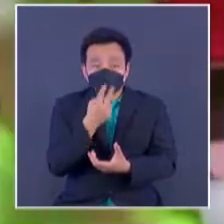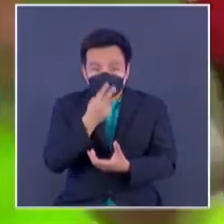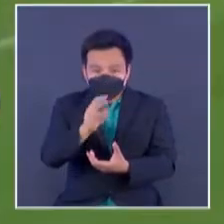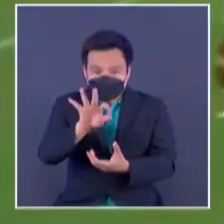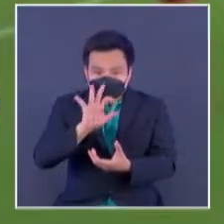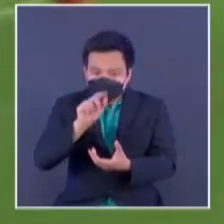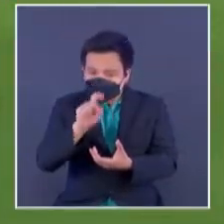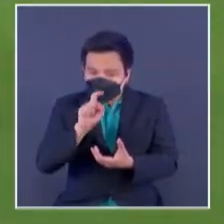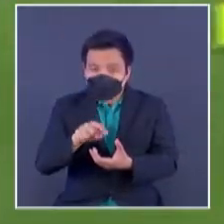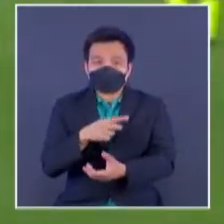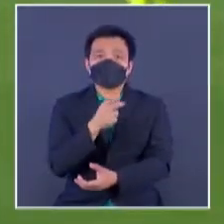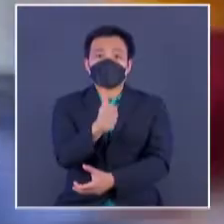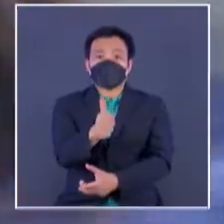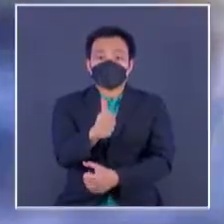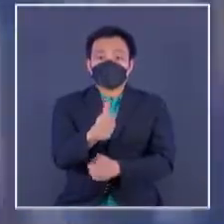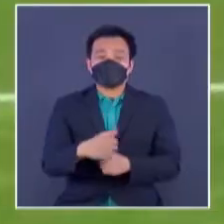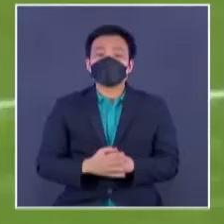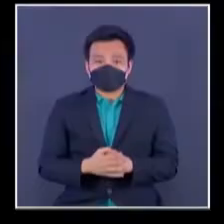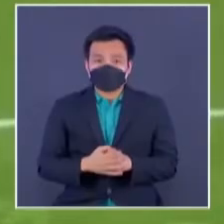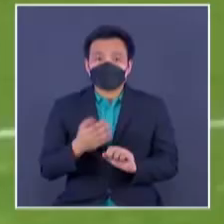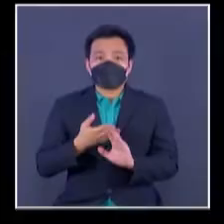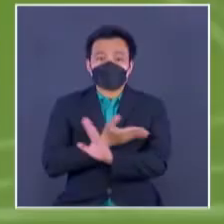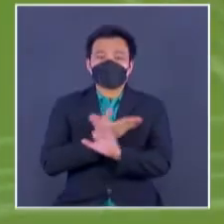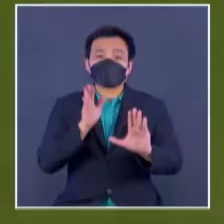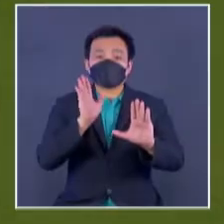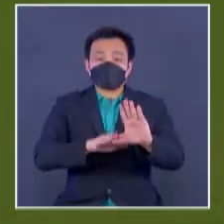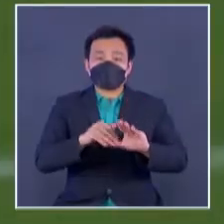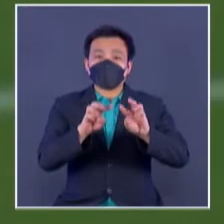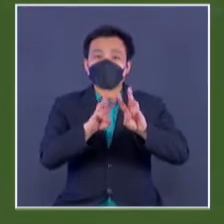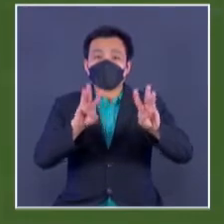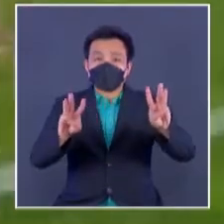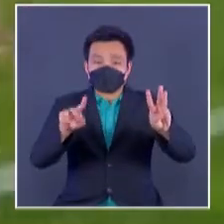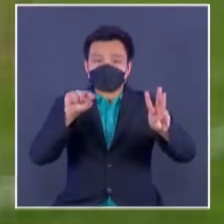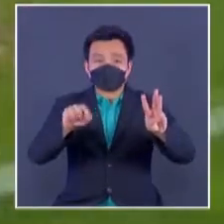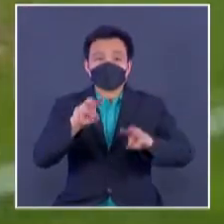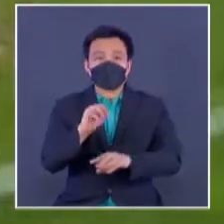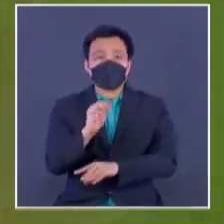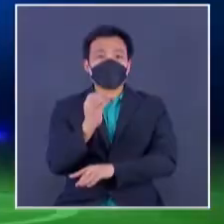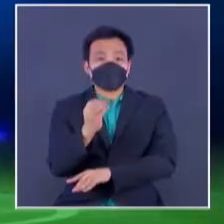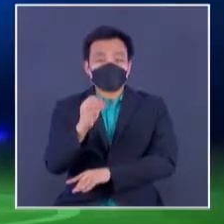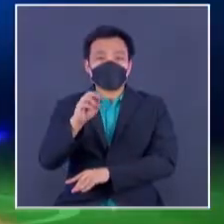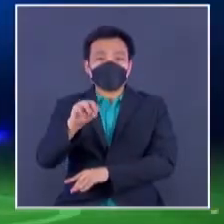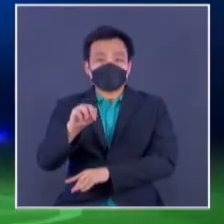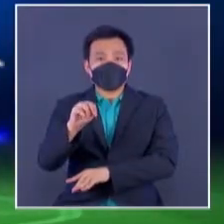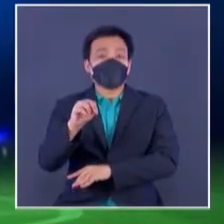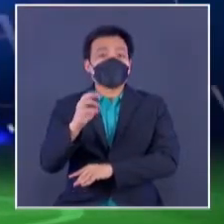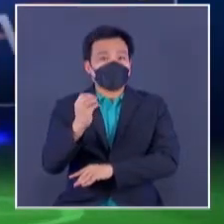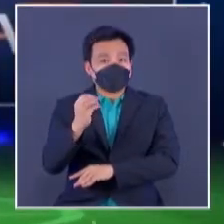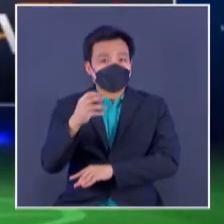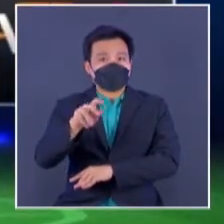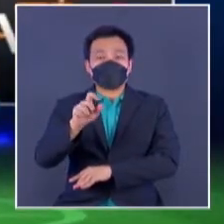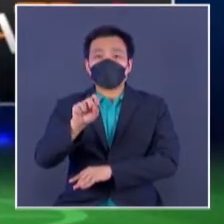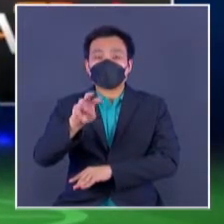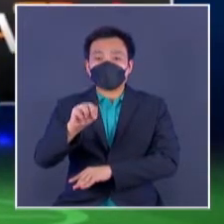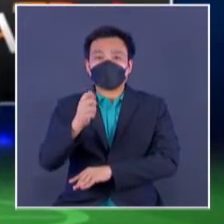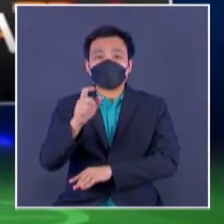แมตช์สามารถที่จะสมัครเข้ามารับชมกันก็ได้นะครับที่ www.monomax.meและแน่นอนครับเมื่อคุณรับสิทธิ์